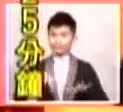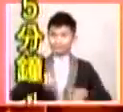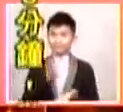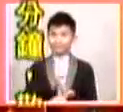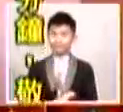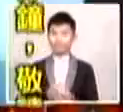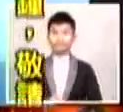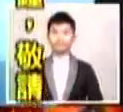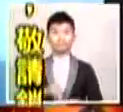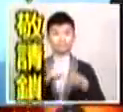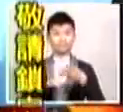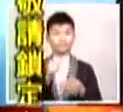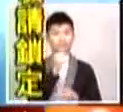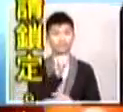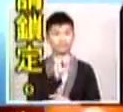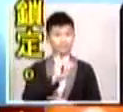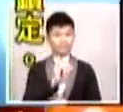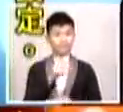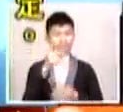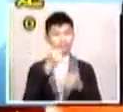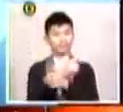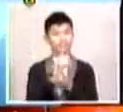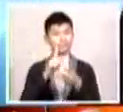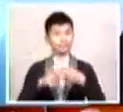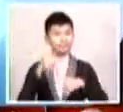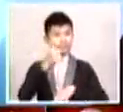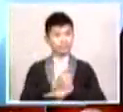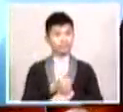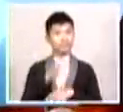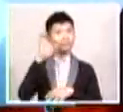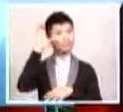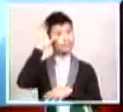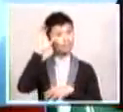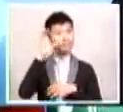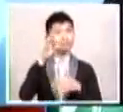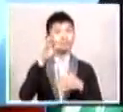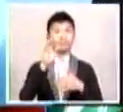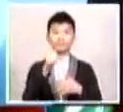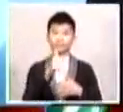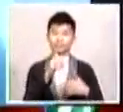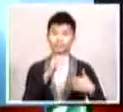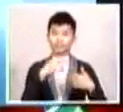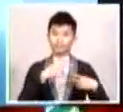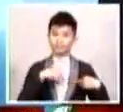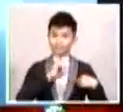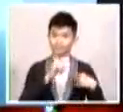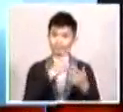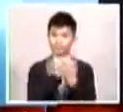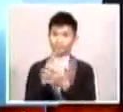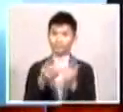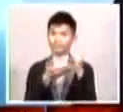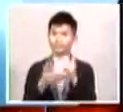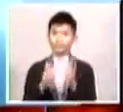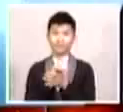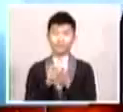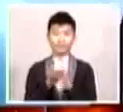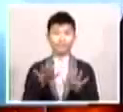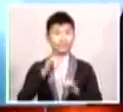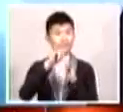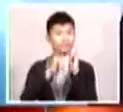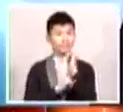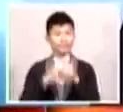论。 主持人，柯代主席、蔡主席、苏院长、各位贵宾、各位朋友，我这个世代一